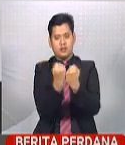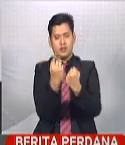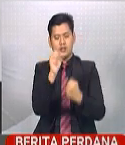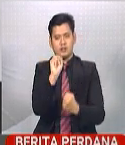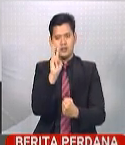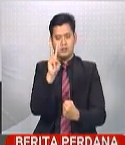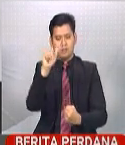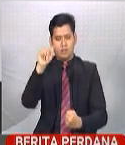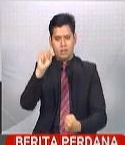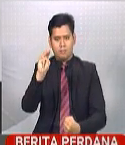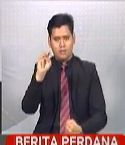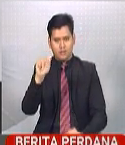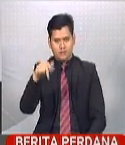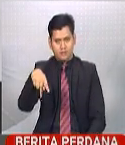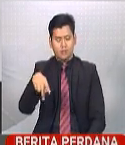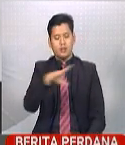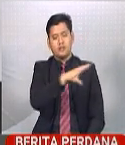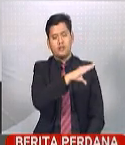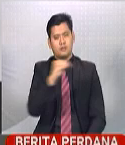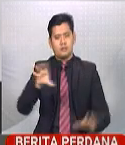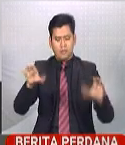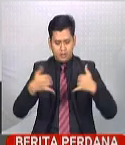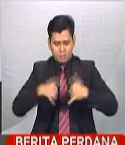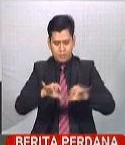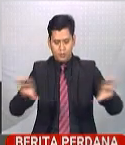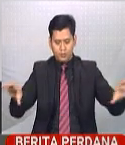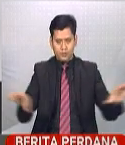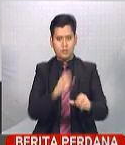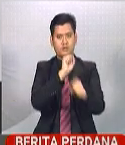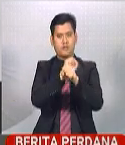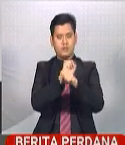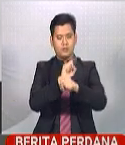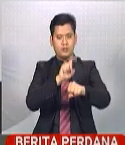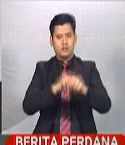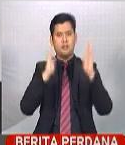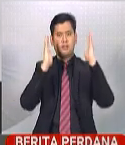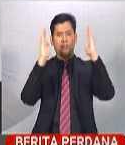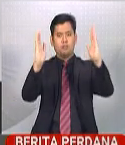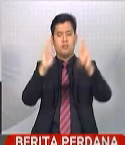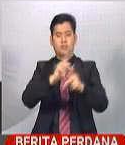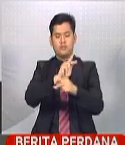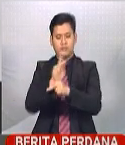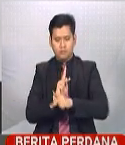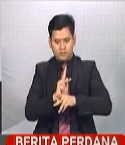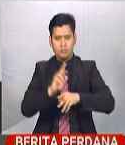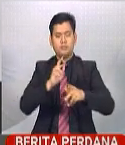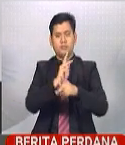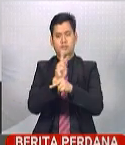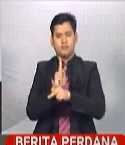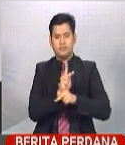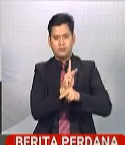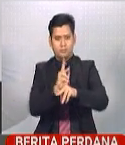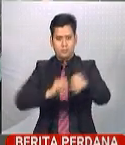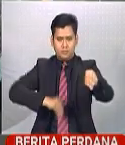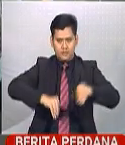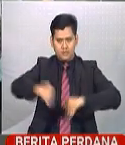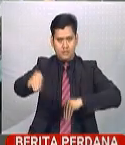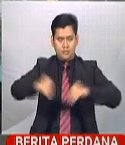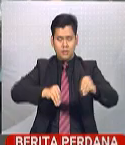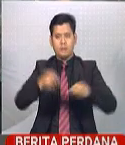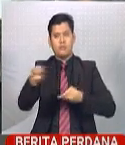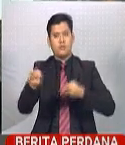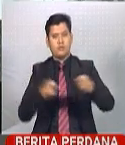establishment parlemen misalnya emosi melakukan tugas dan dalam tempoh perintah kawanan pergerakan pengurus wilayah Joho